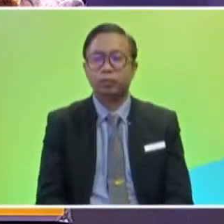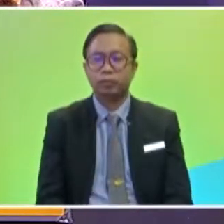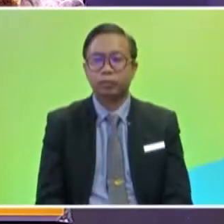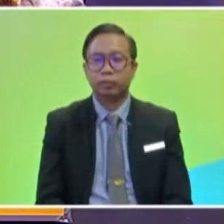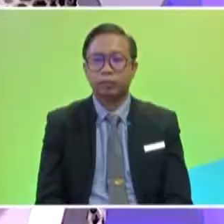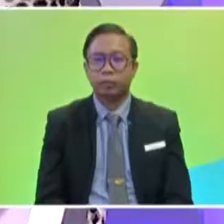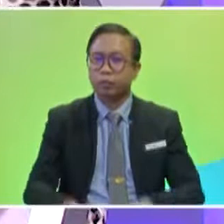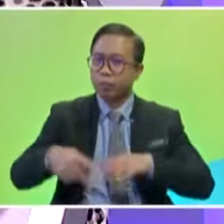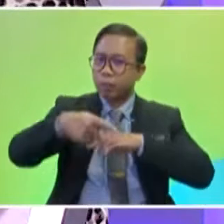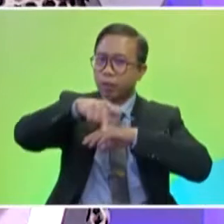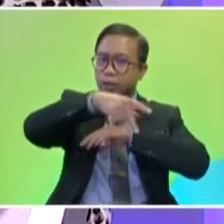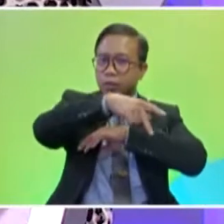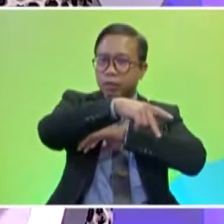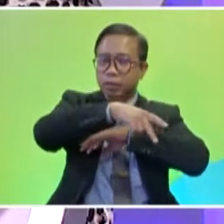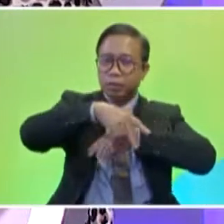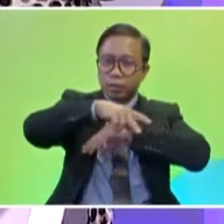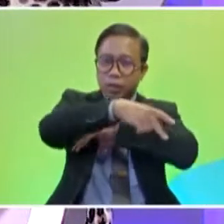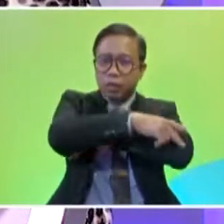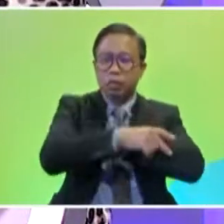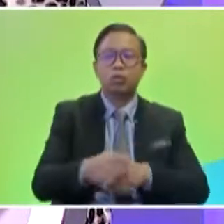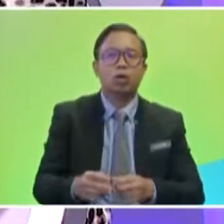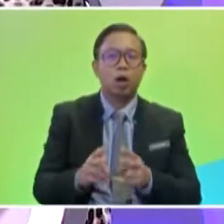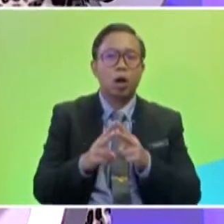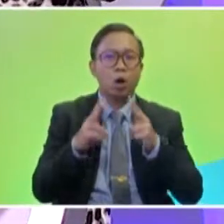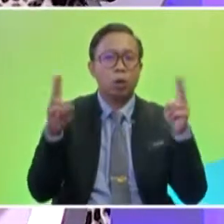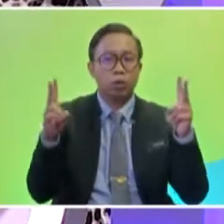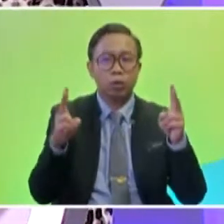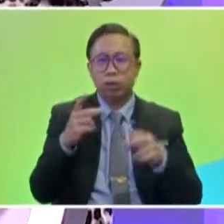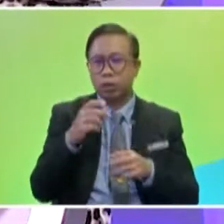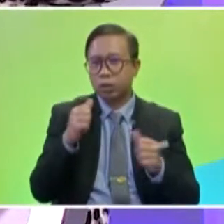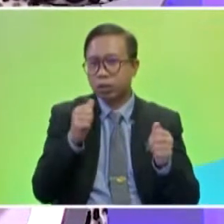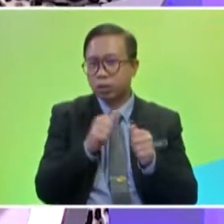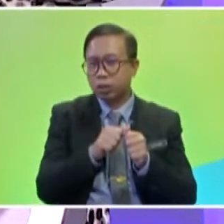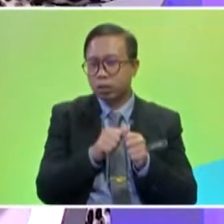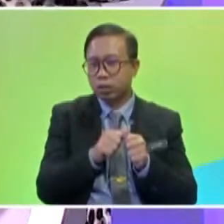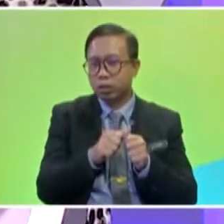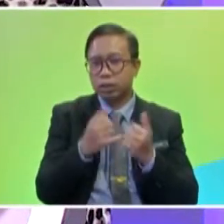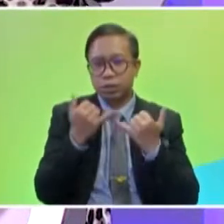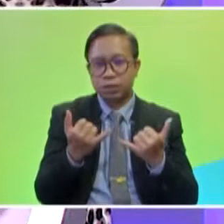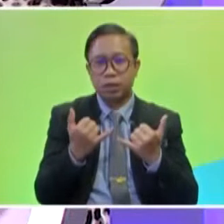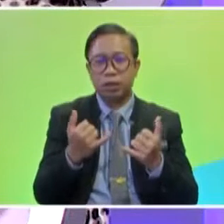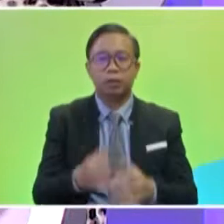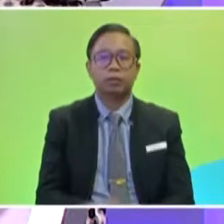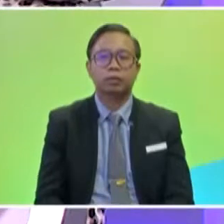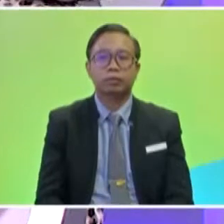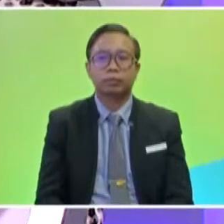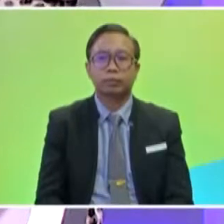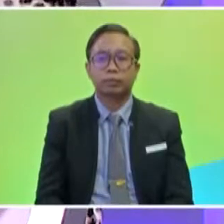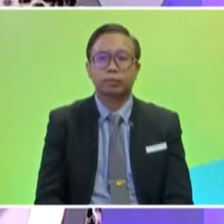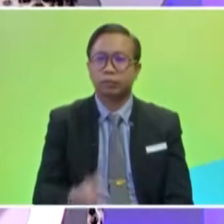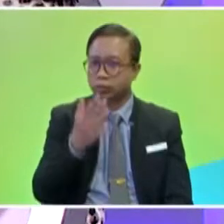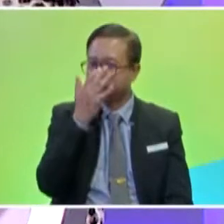pantai ini jauh lagi-lagi sekarang pantainya dah dekat dengan bunga rumah kartu di sini yuk